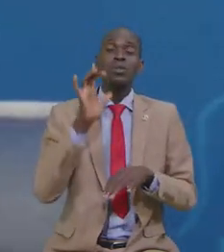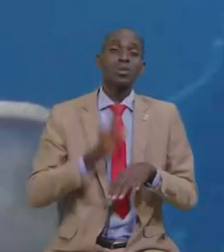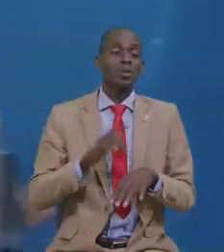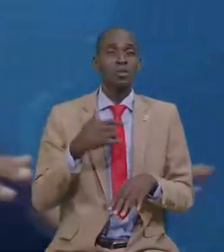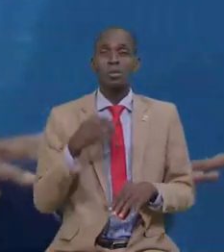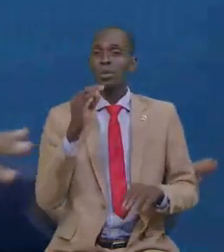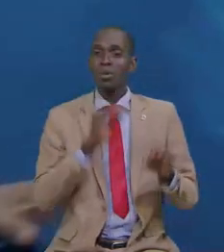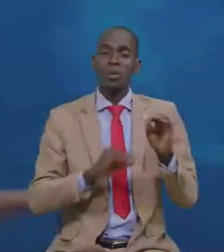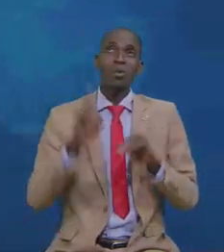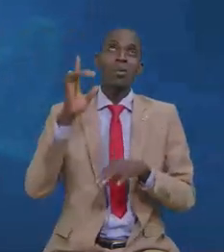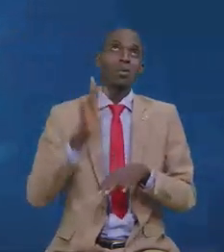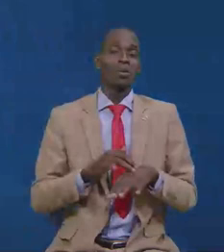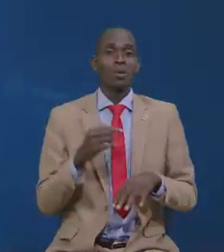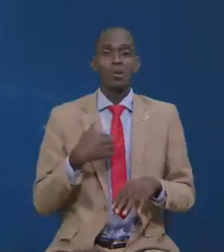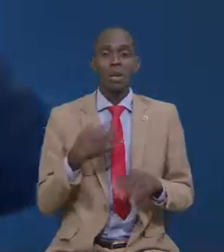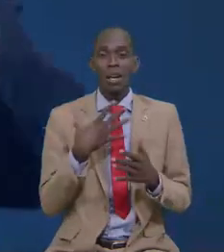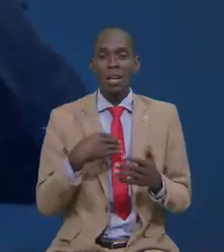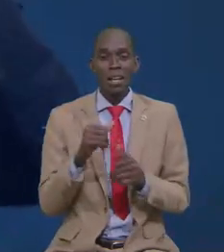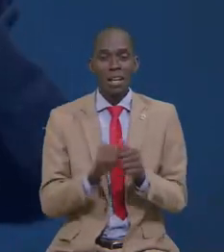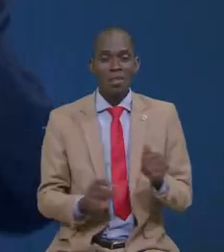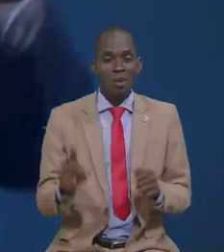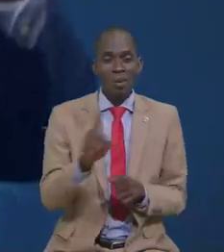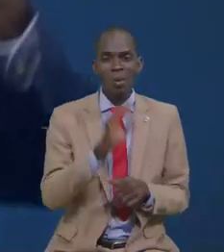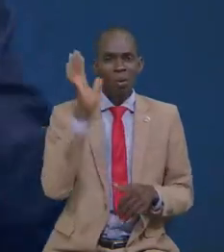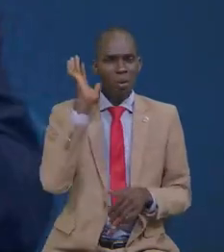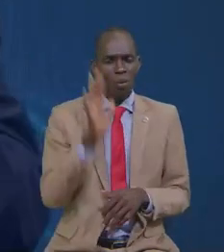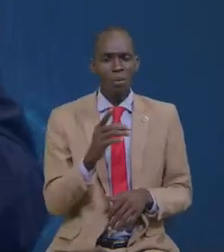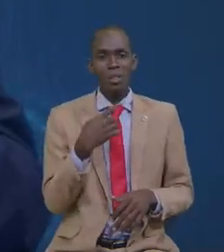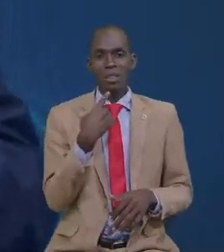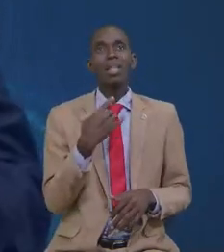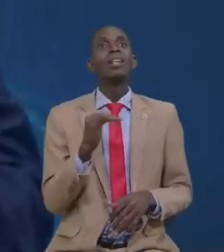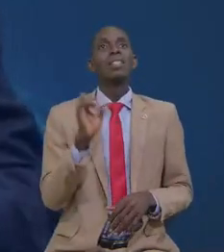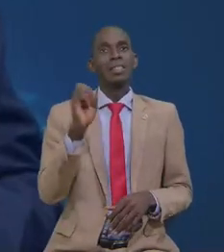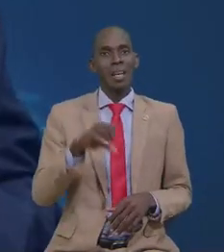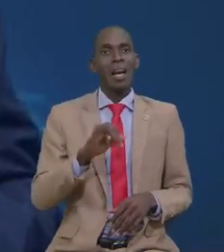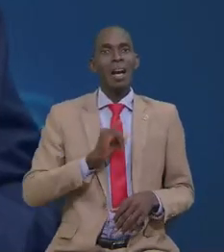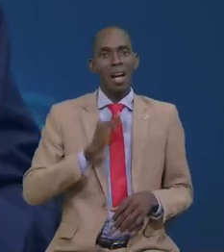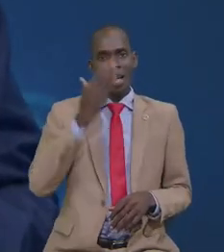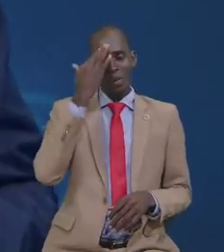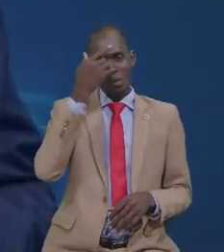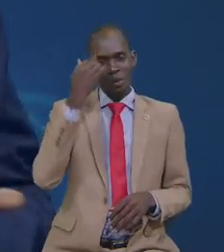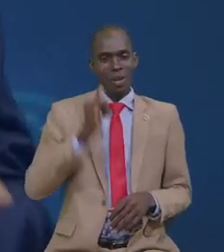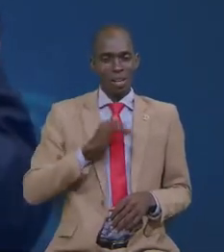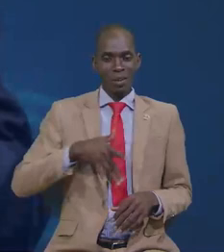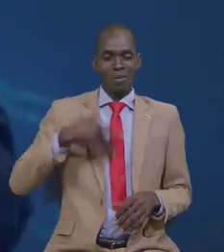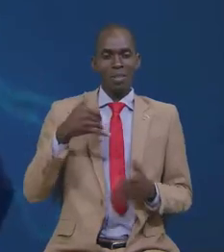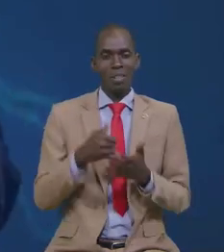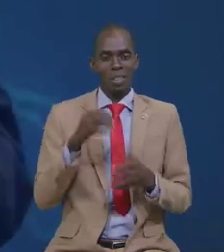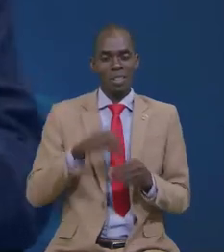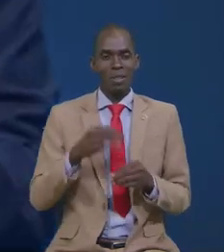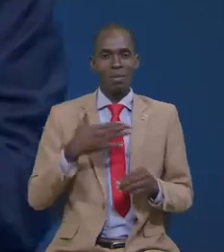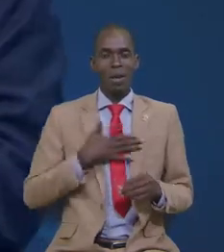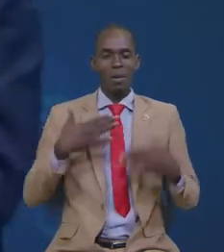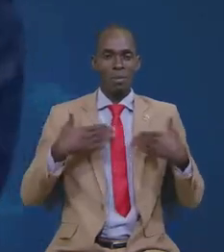touché, oh, il m'a touché. Et tout le monde le saura. Tu diras,